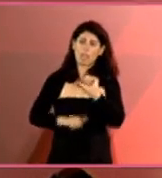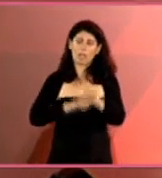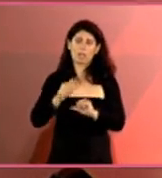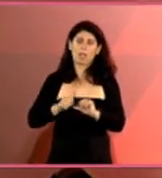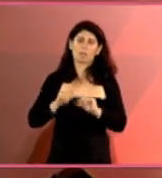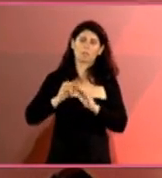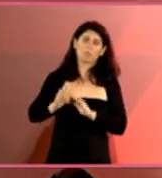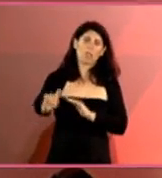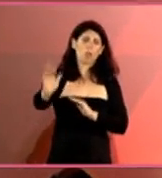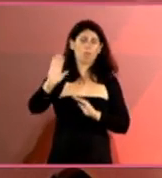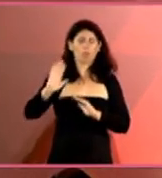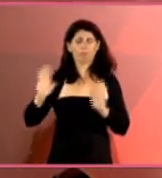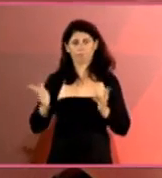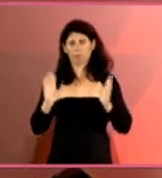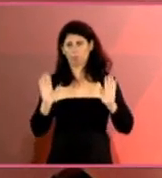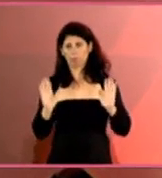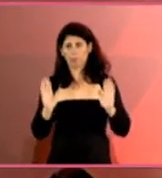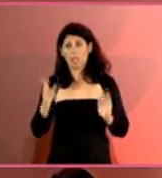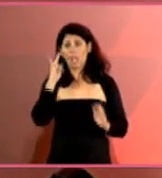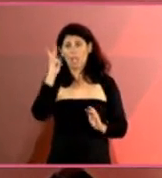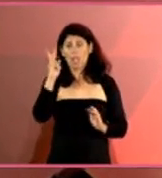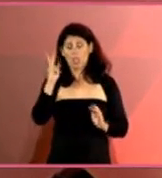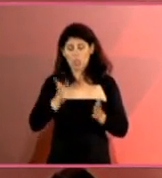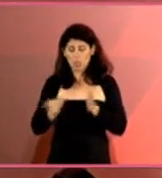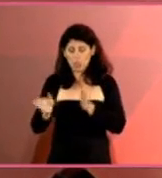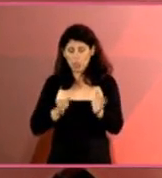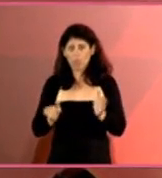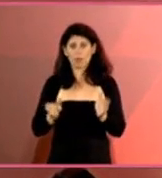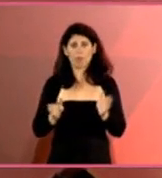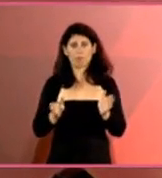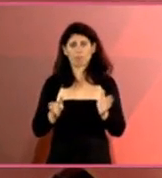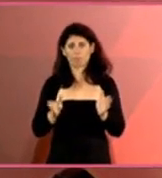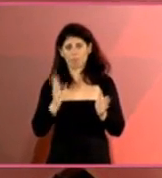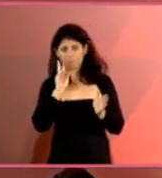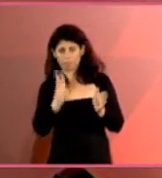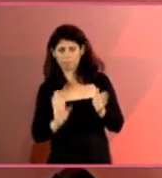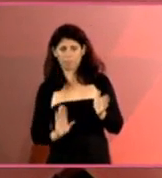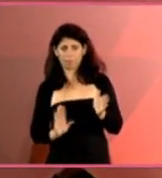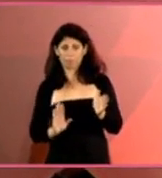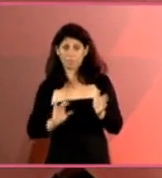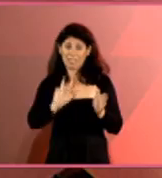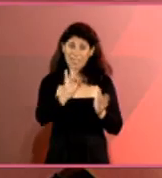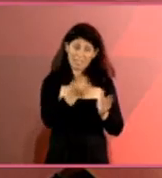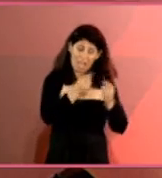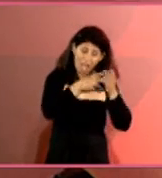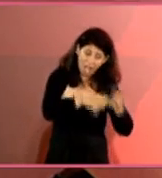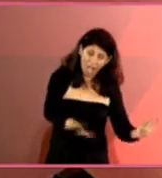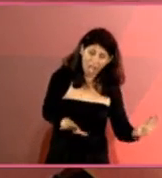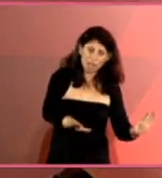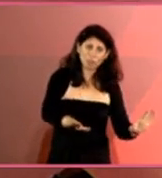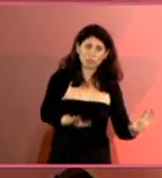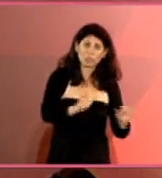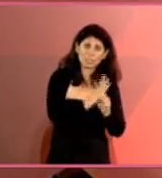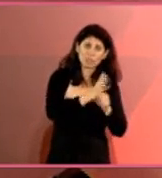ή άλλως. Δύο δρόμοι λοιπόν φαίνονται. Ή το χάος και η καταστροφή